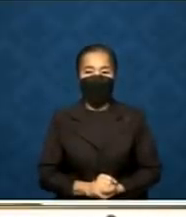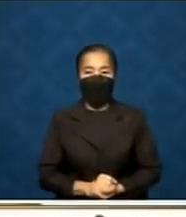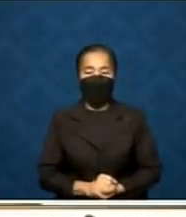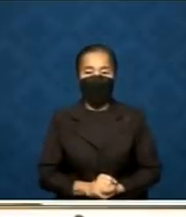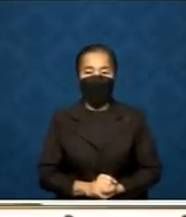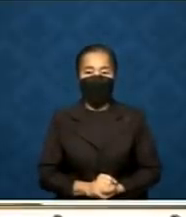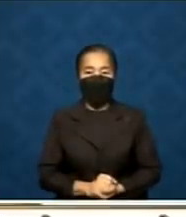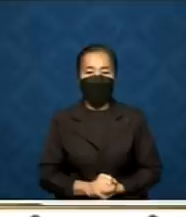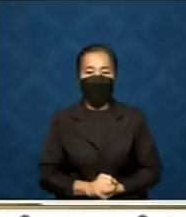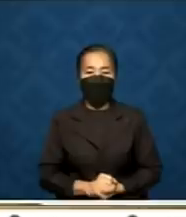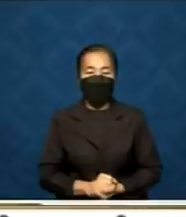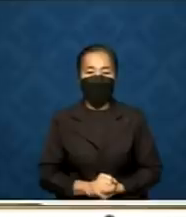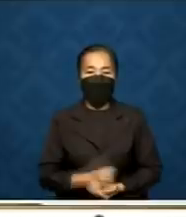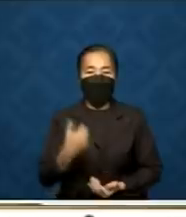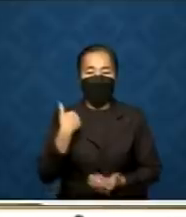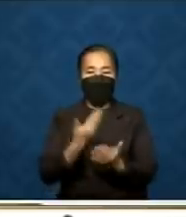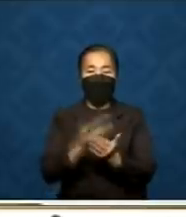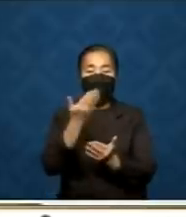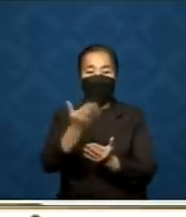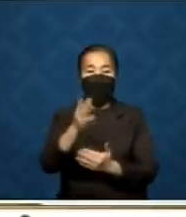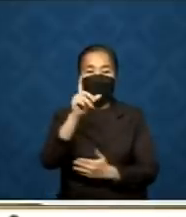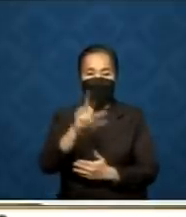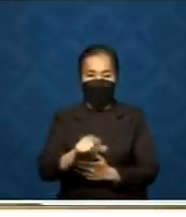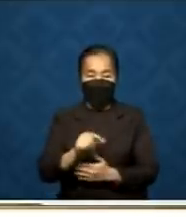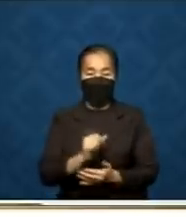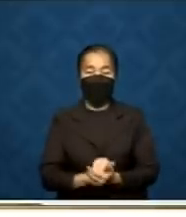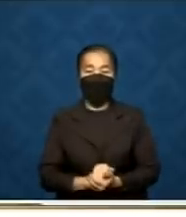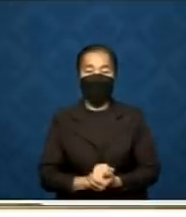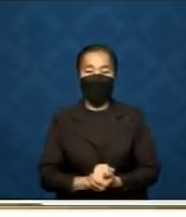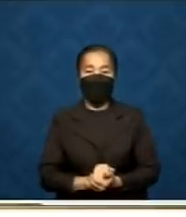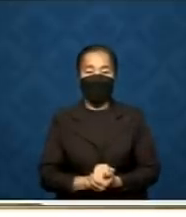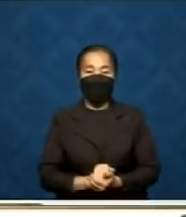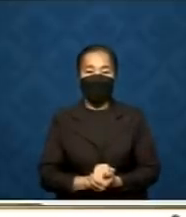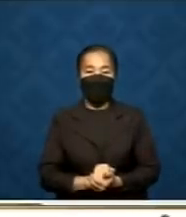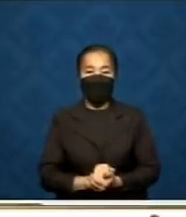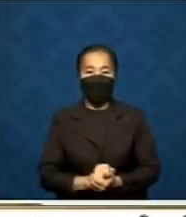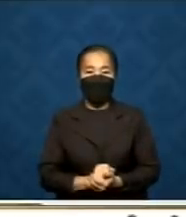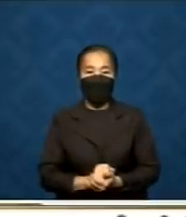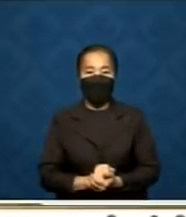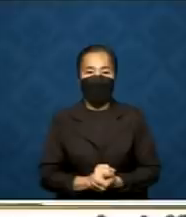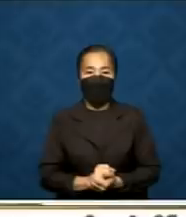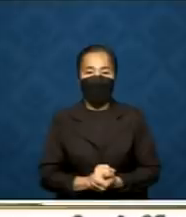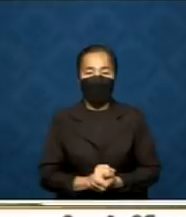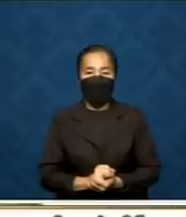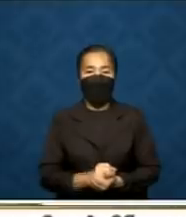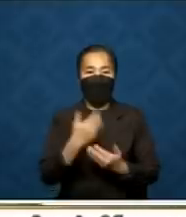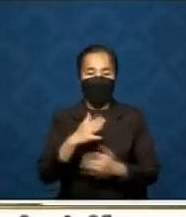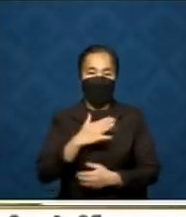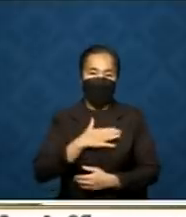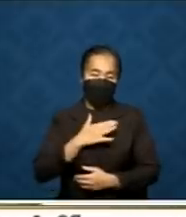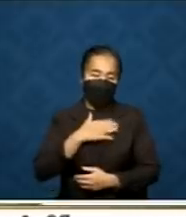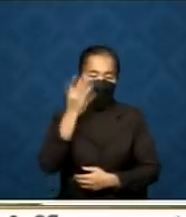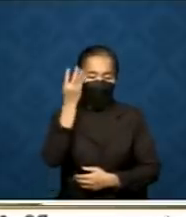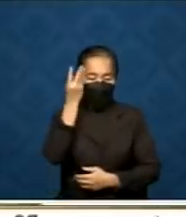ฮะไอ้ที่เขาซื้อถูกดิถ้าไม่พอนะแต่ผมก็ไปคิดว่า